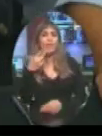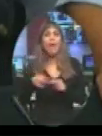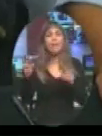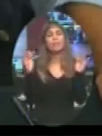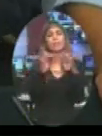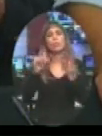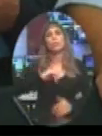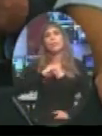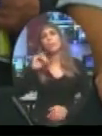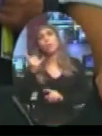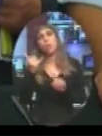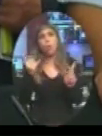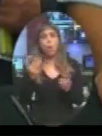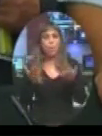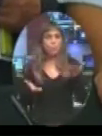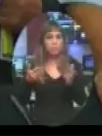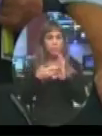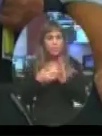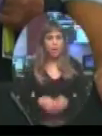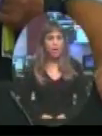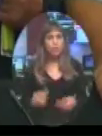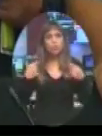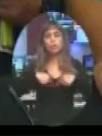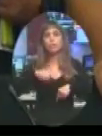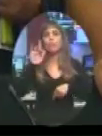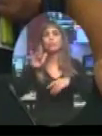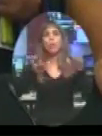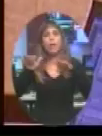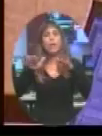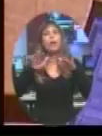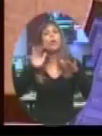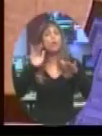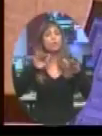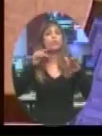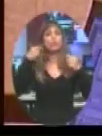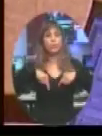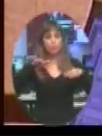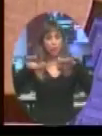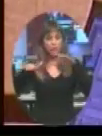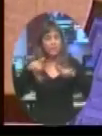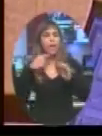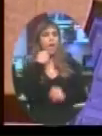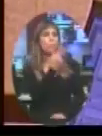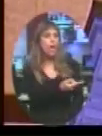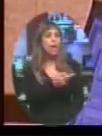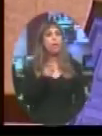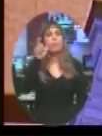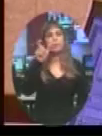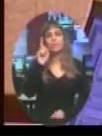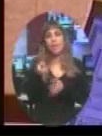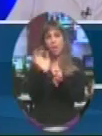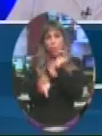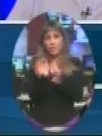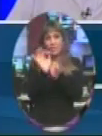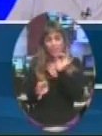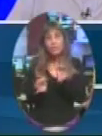היה. יושב ראש הקואליציה חבר הכנסת דוד ביטן הציג את העמדה, כי מי שצריך לתת כאן את הדין הוא לא אחר מאשר עורך הדין דוד